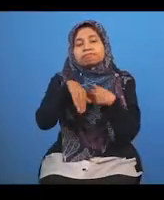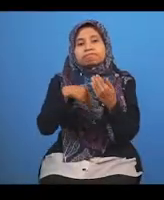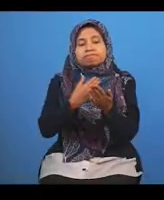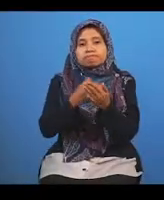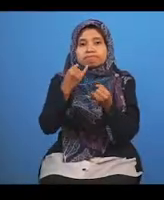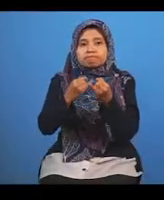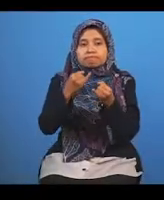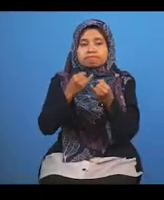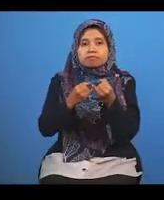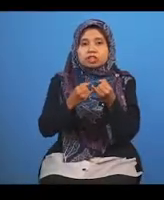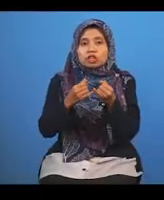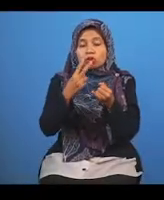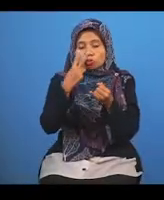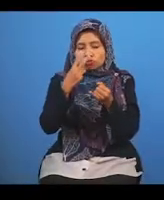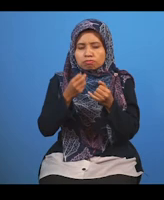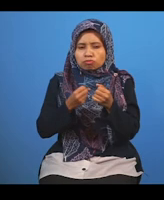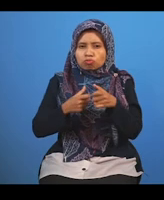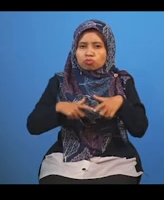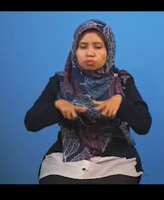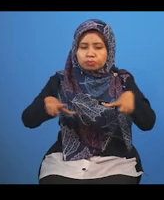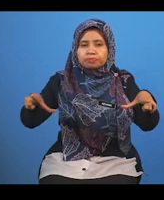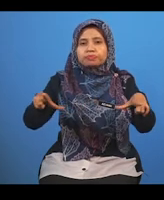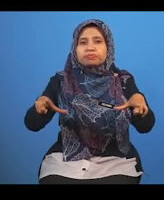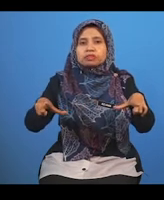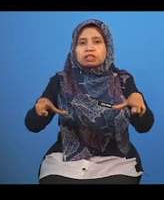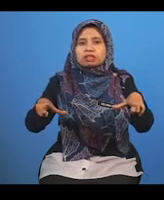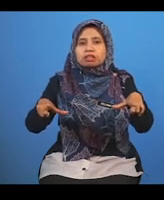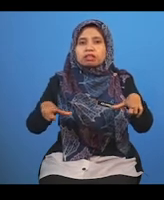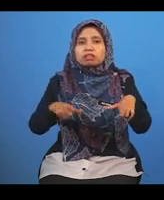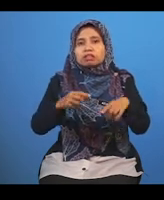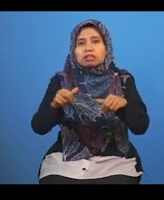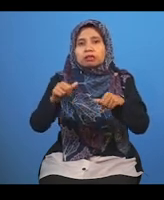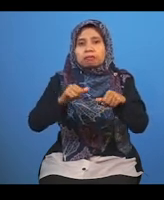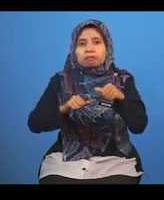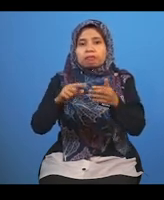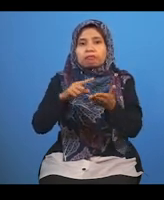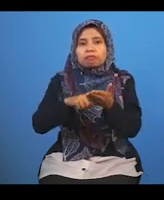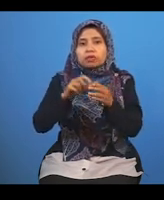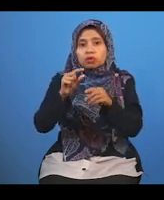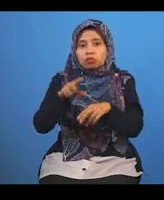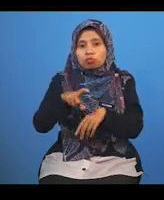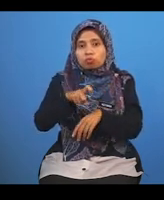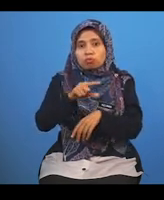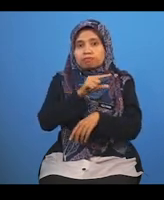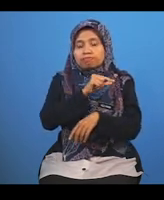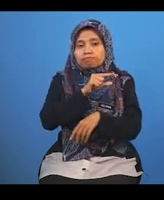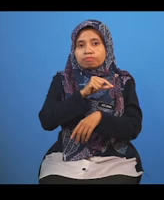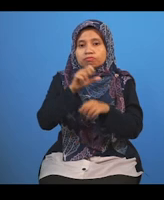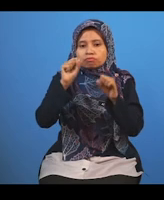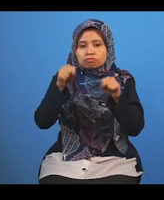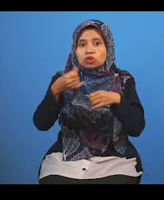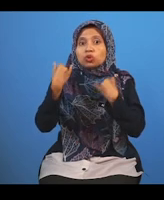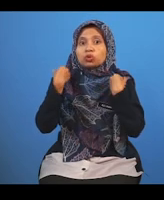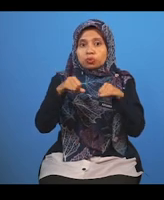Kesimpulannya, lihat betapa luasnya bidang aquaculture sehingga ulat burung boleh dijadikan jualan dan